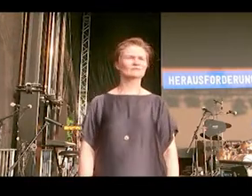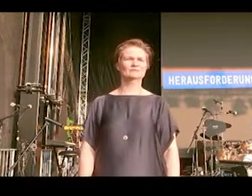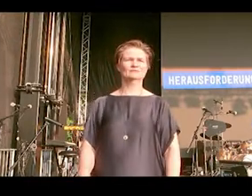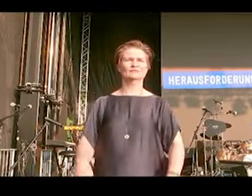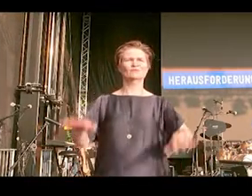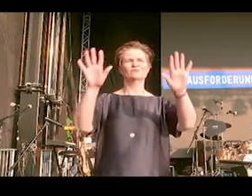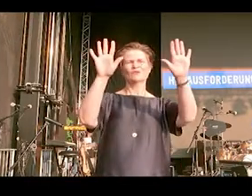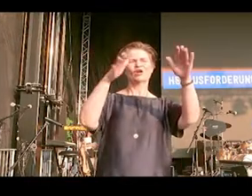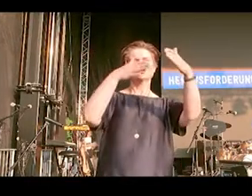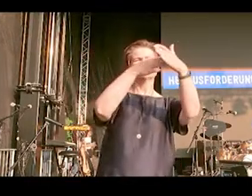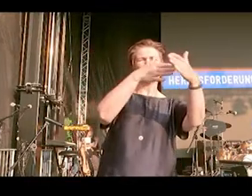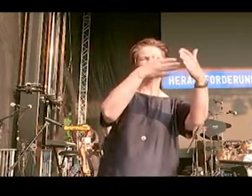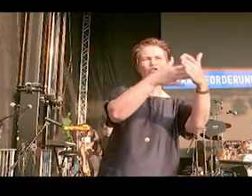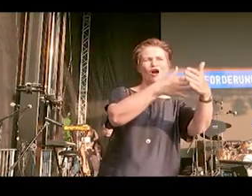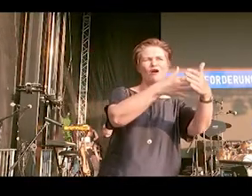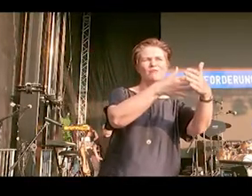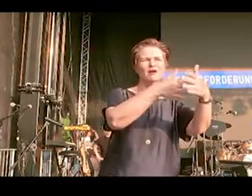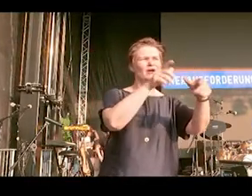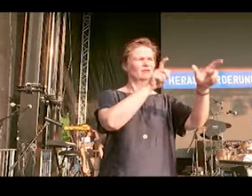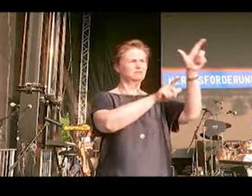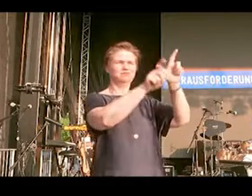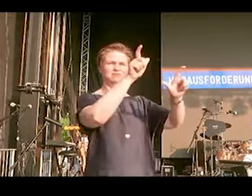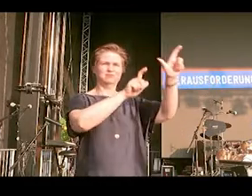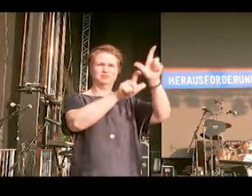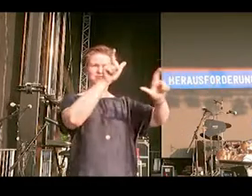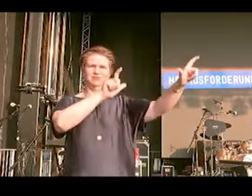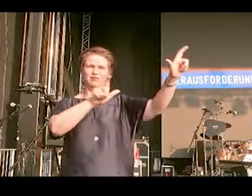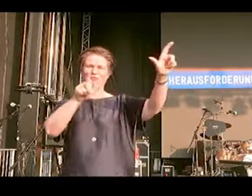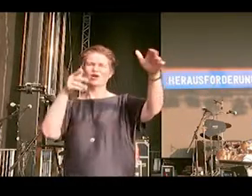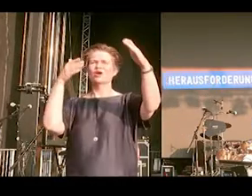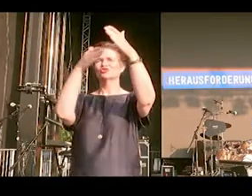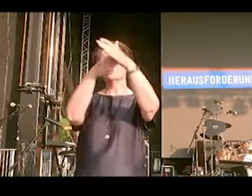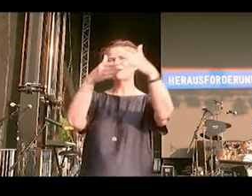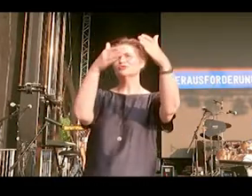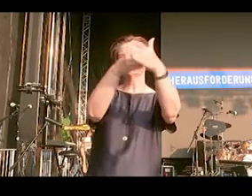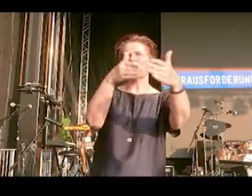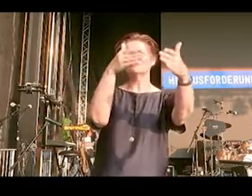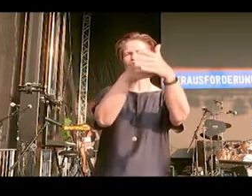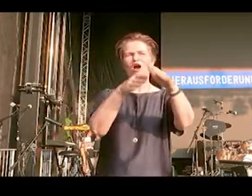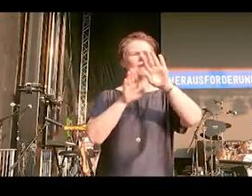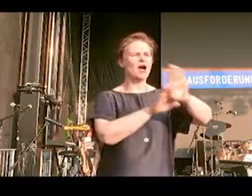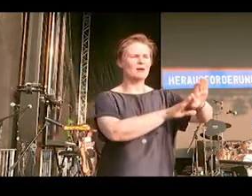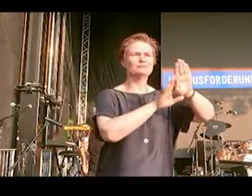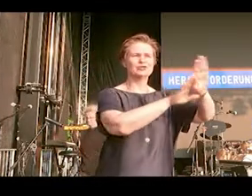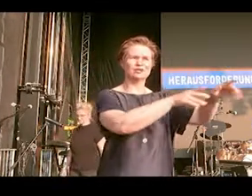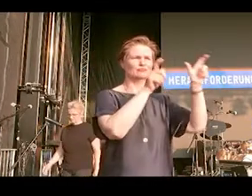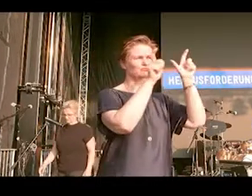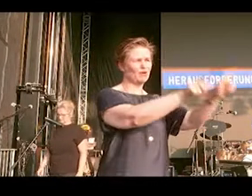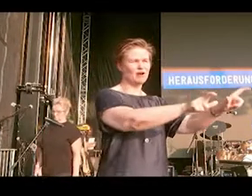Stopp, stopp! Abschiebestopp! Stopp, stopp, stopp! Abschiebung, stopp!